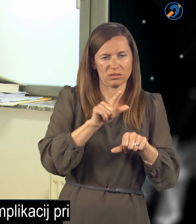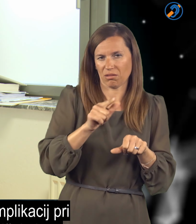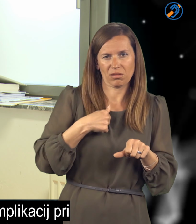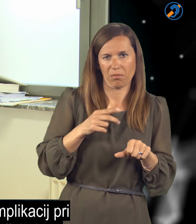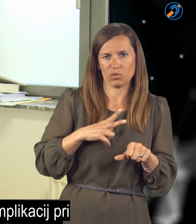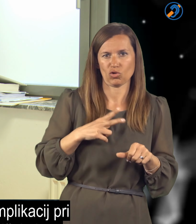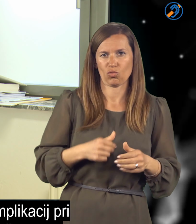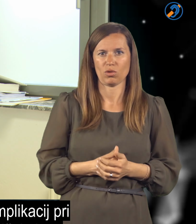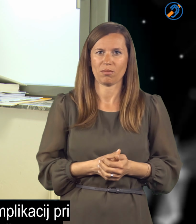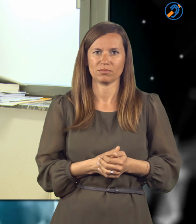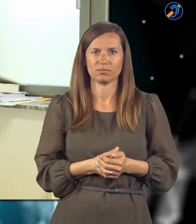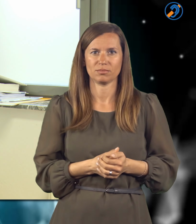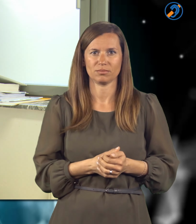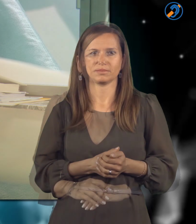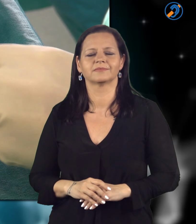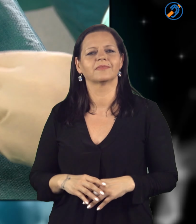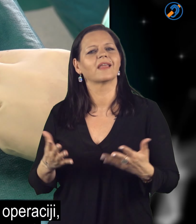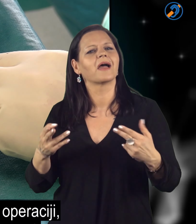pričakujem.